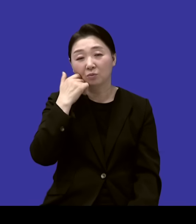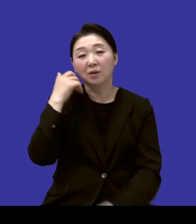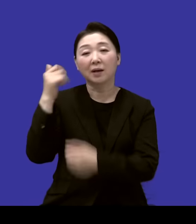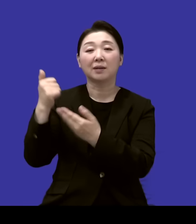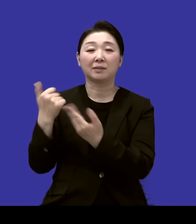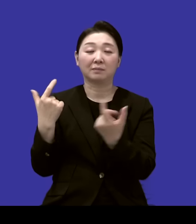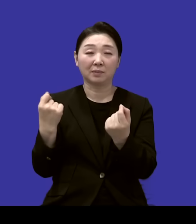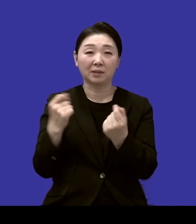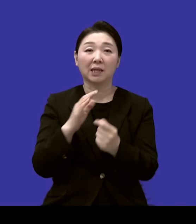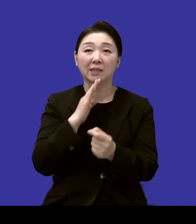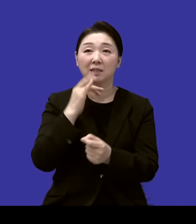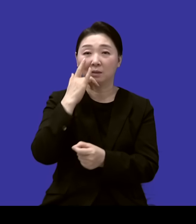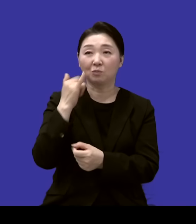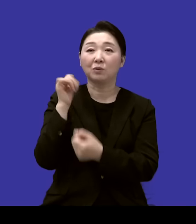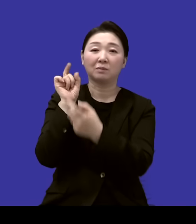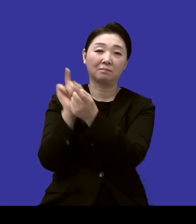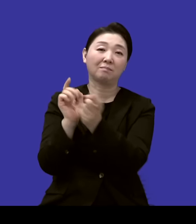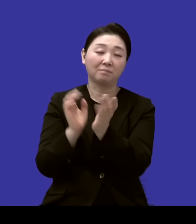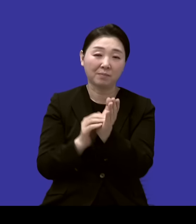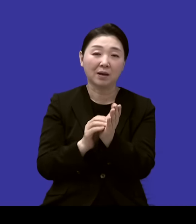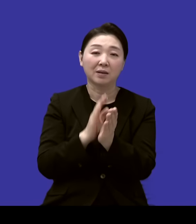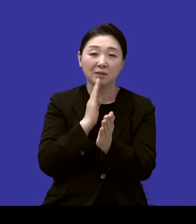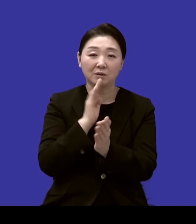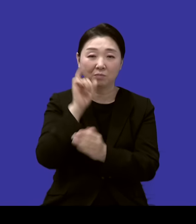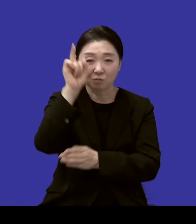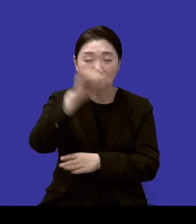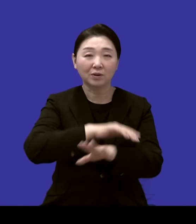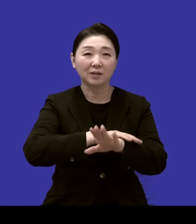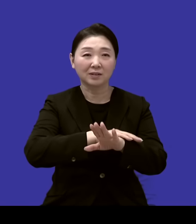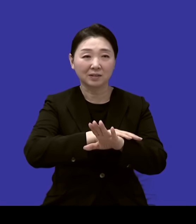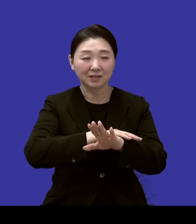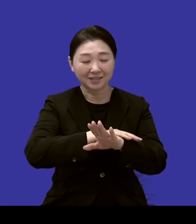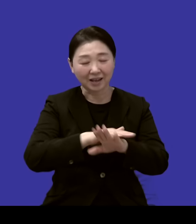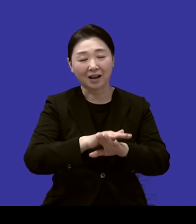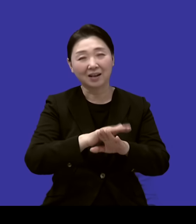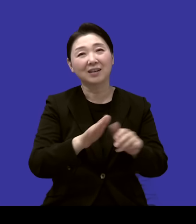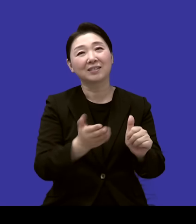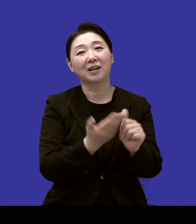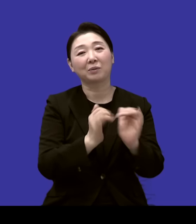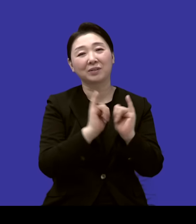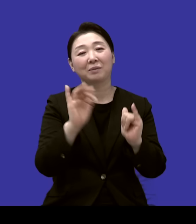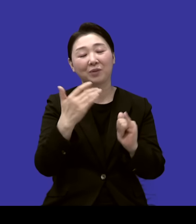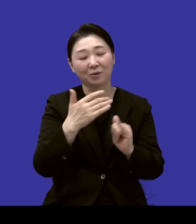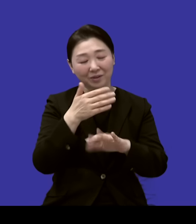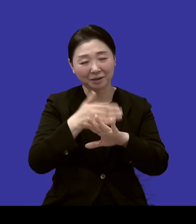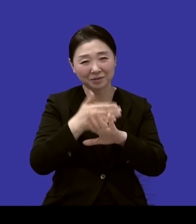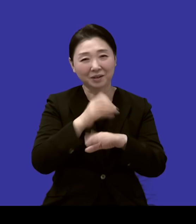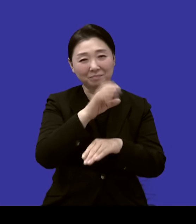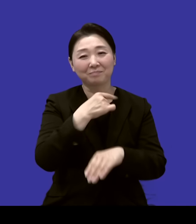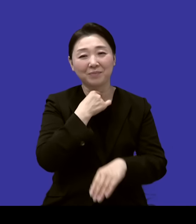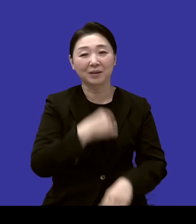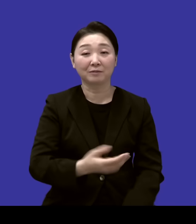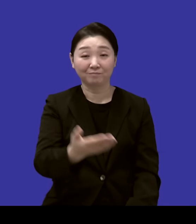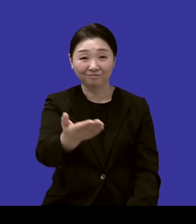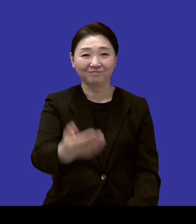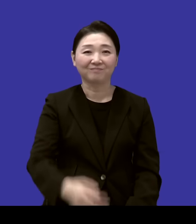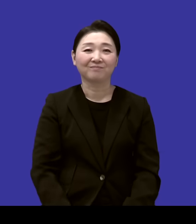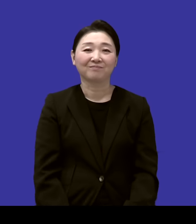하나님이구나. 우리 진짜 부모님을 만나서 이렇게 훌륭한 사람이 됐구나. 그래서 너무 감사드린다는 네. 말 하고 싶었어요. 그래요. 엄청 감사합니다. 범규정